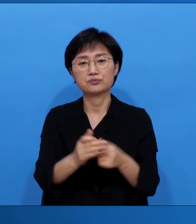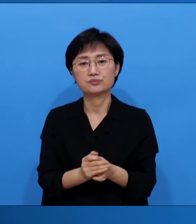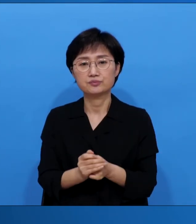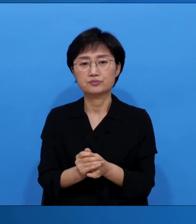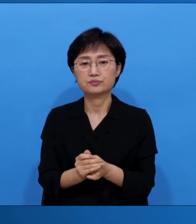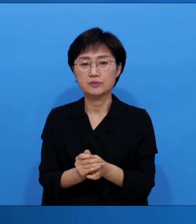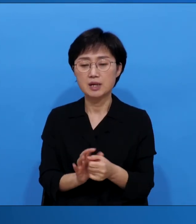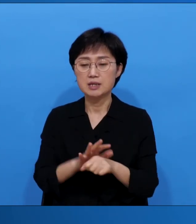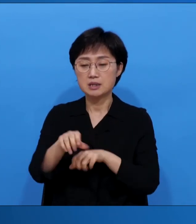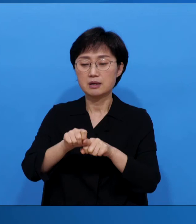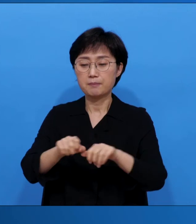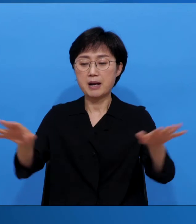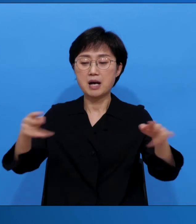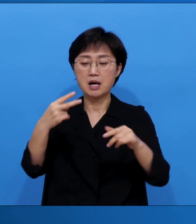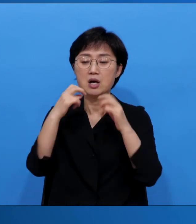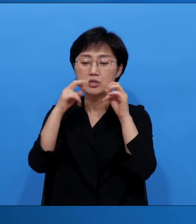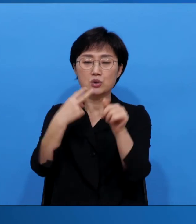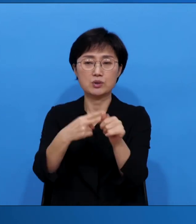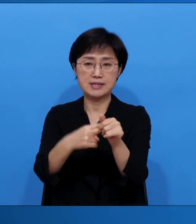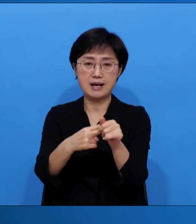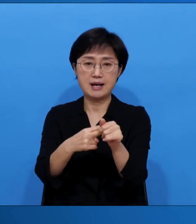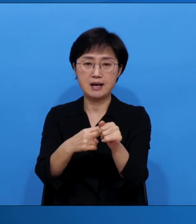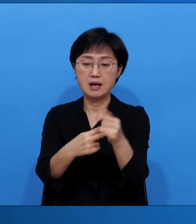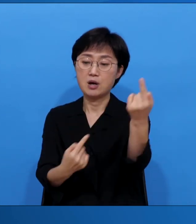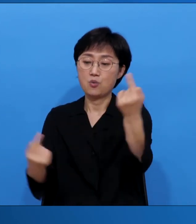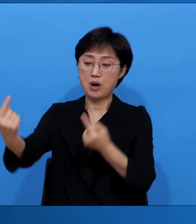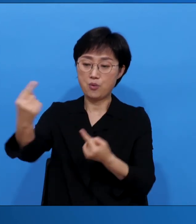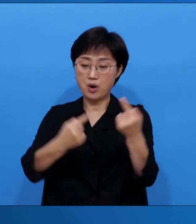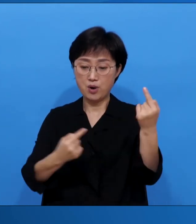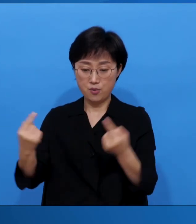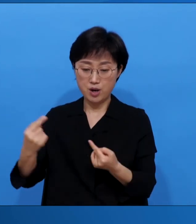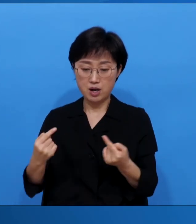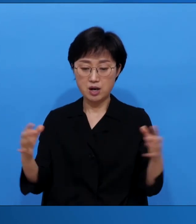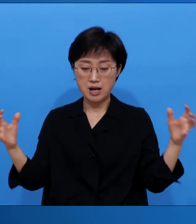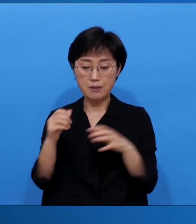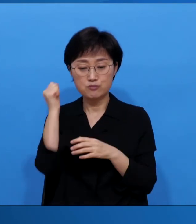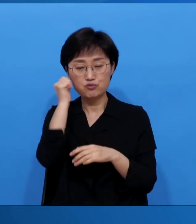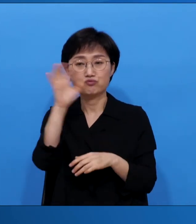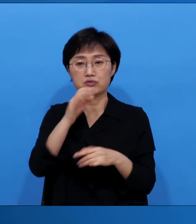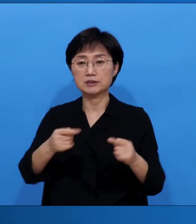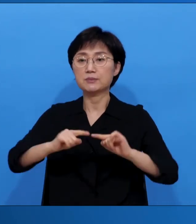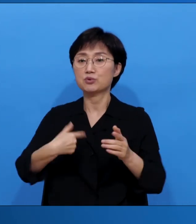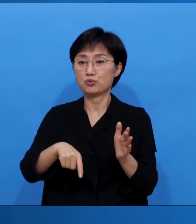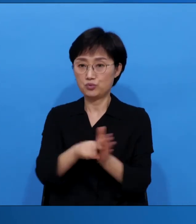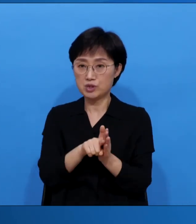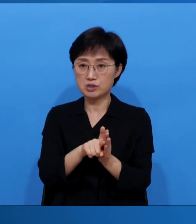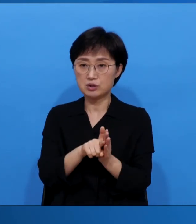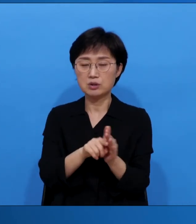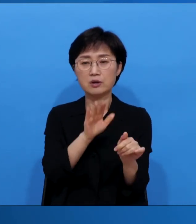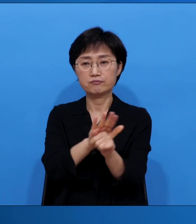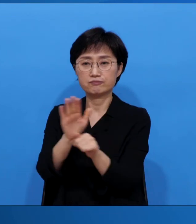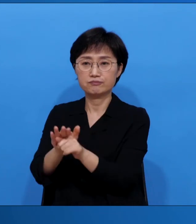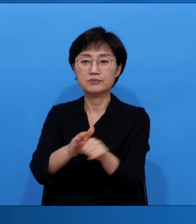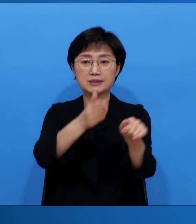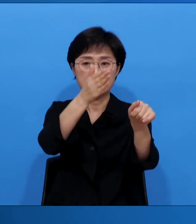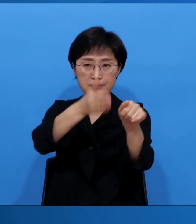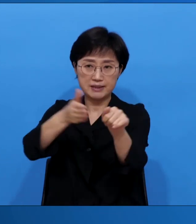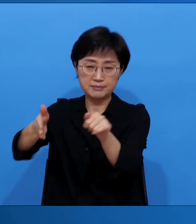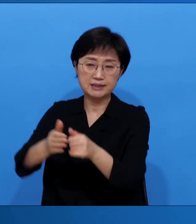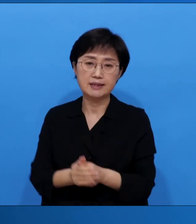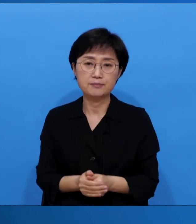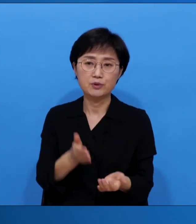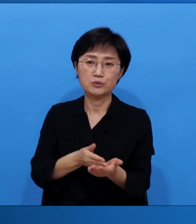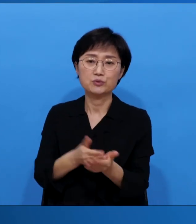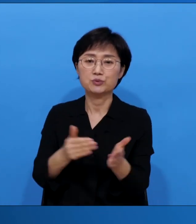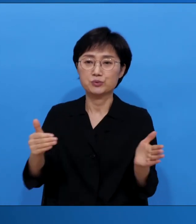사역하고 계시는 선교사님들이 선교사 합숙부터 참석할 수 있도록 기도와 후원에 동참해 주시기 바랍니다.